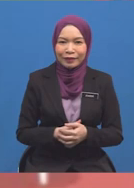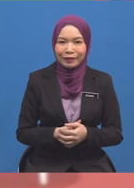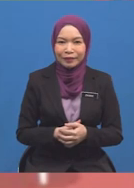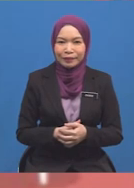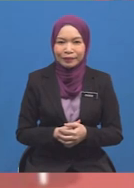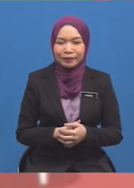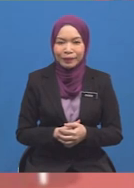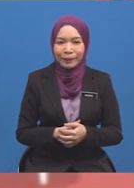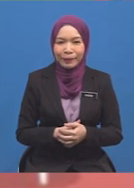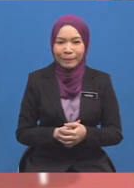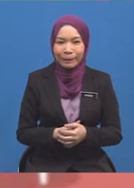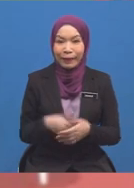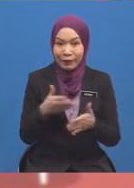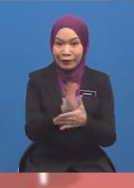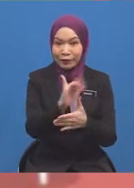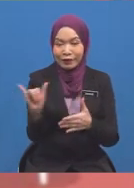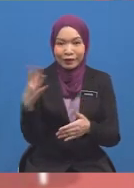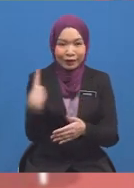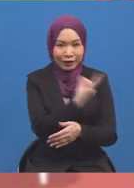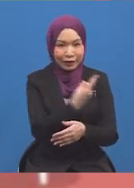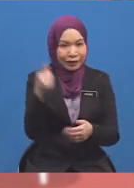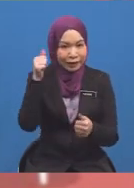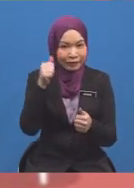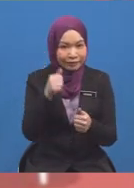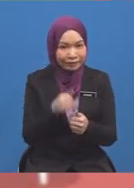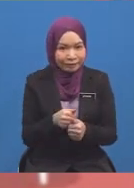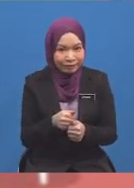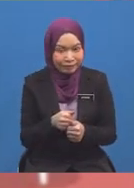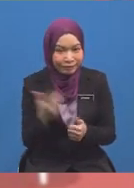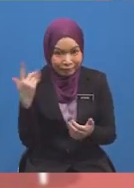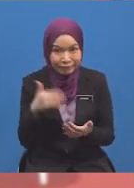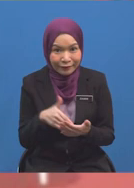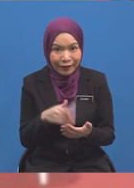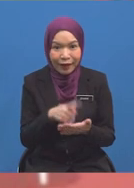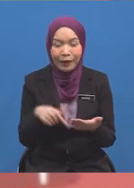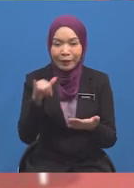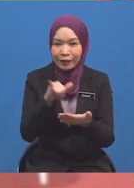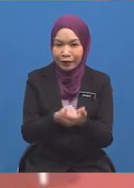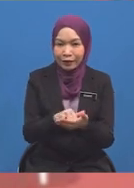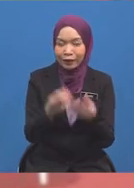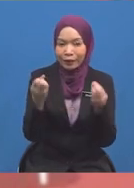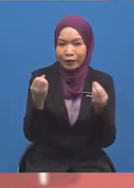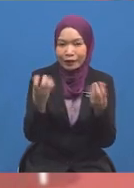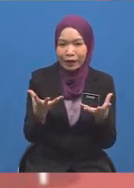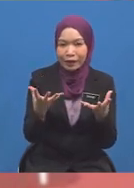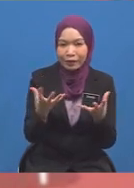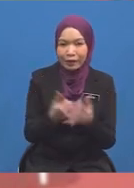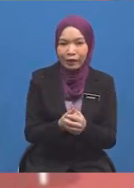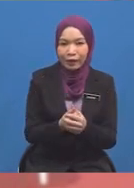seterusnya kita ingat tak lagi apa itu pecahan wajah